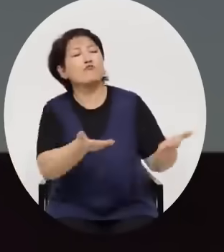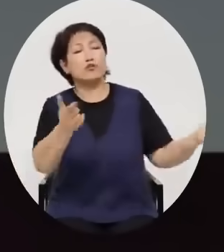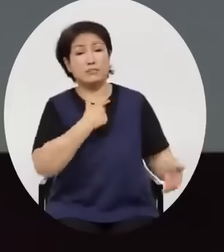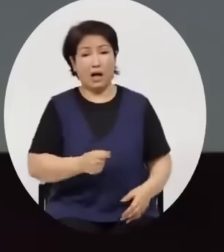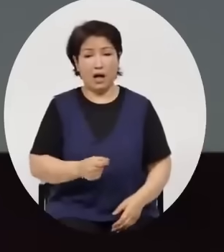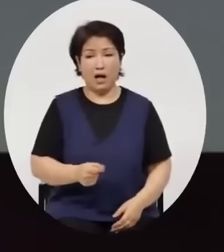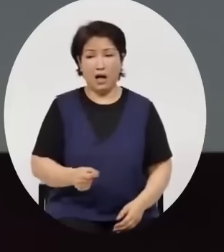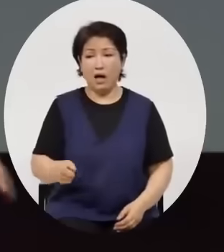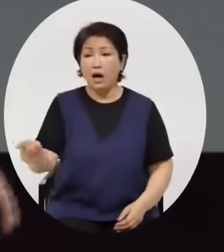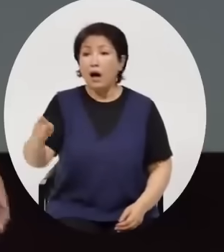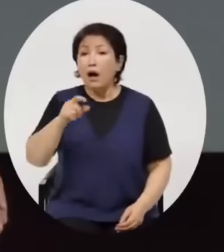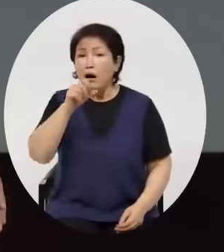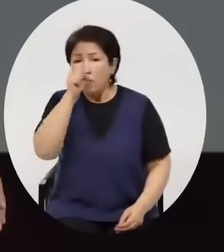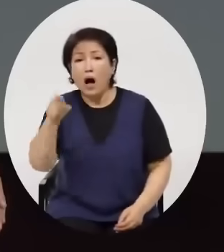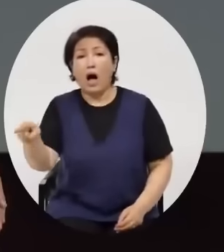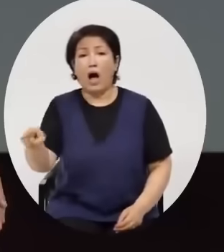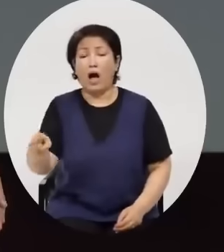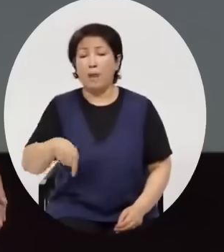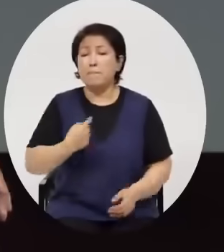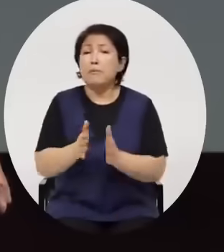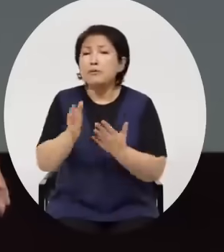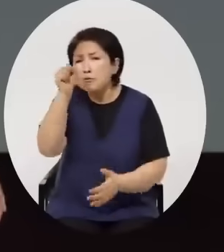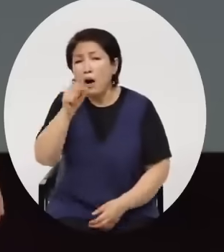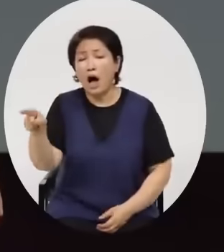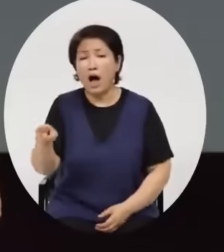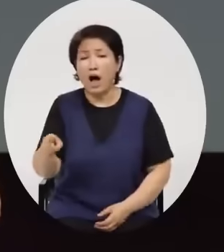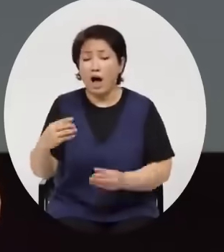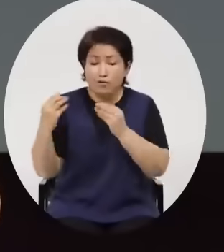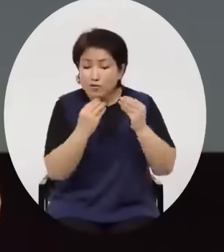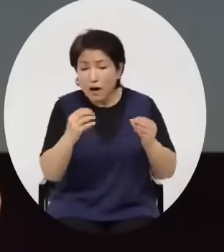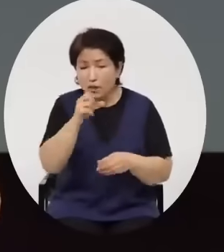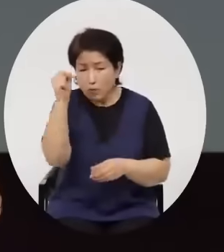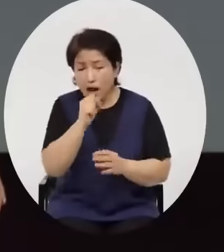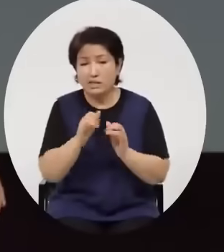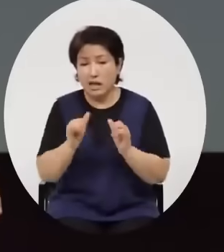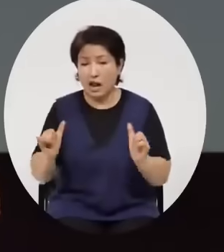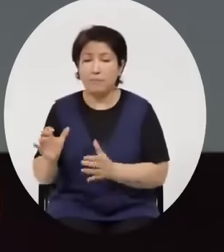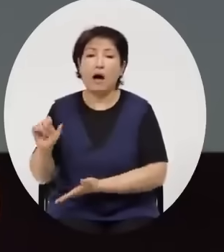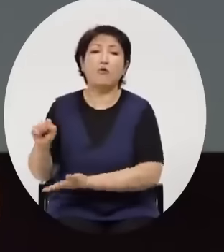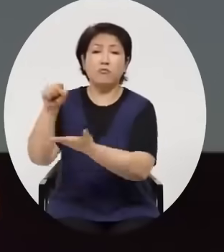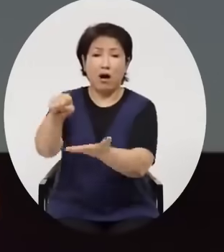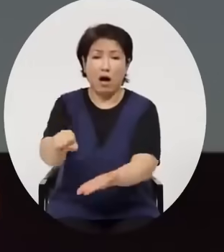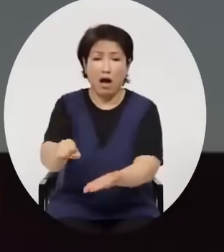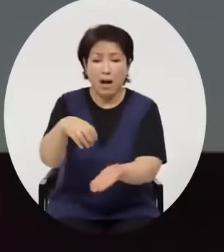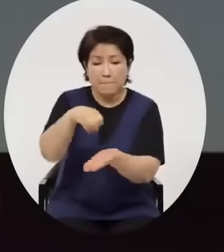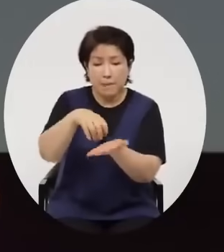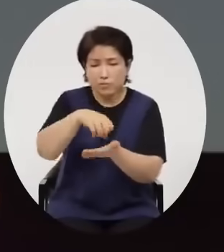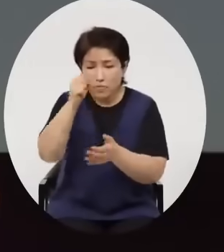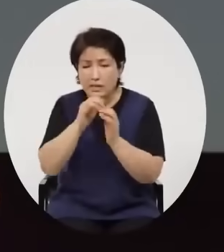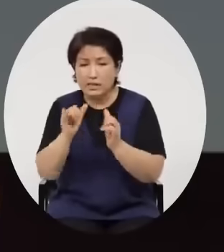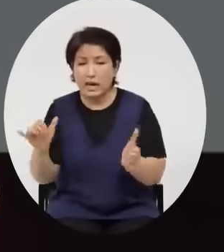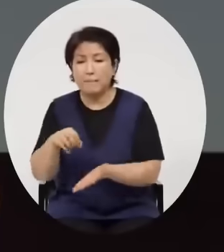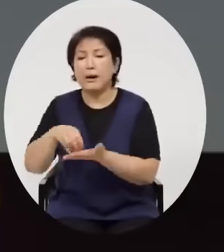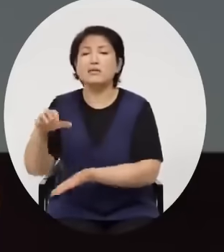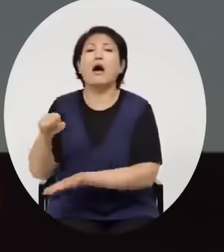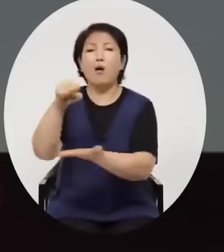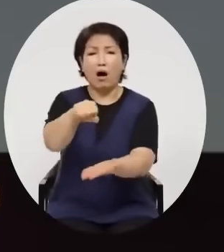사람이, 아시겠어요? 지가 수박 좋아하는 사람 뭘 준비해온다? 수박 사오고, 지가 빵 좋아하는 사람은 빵